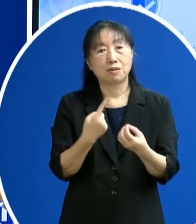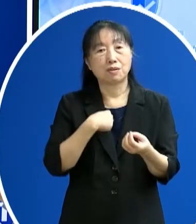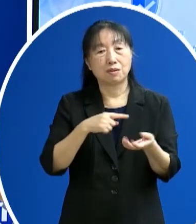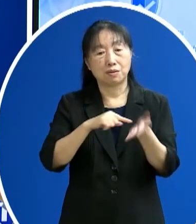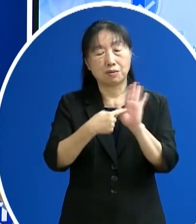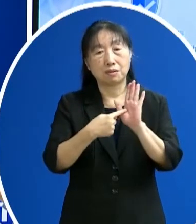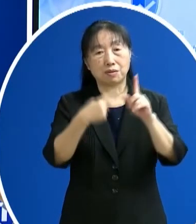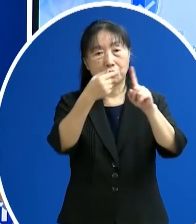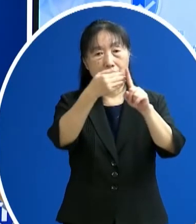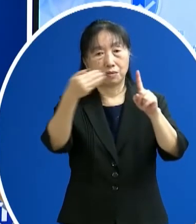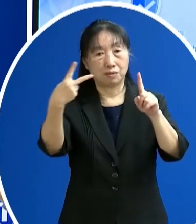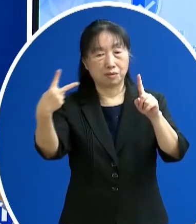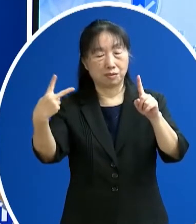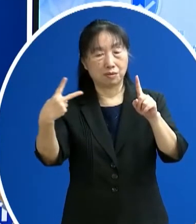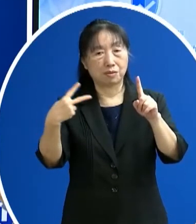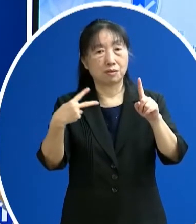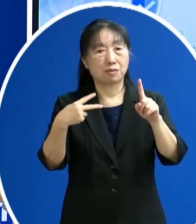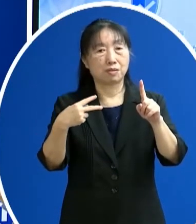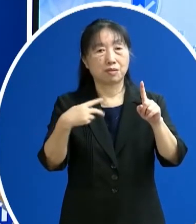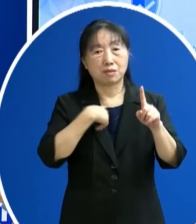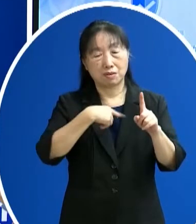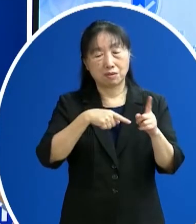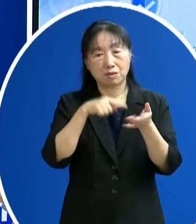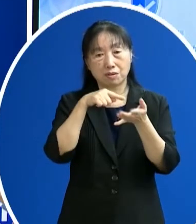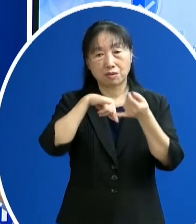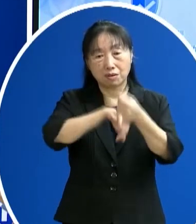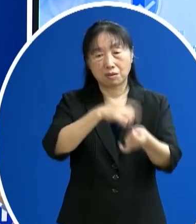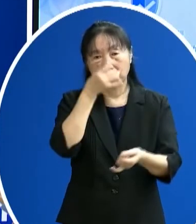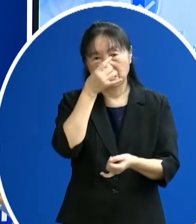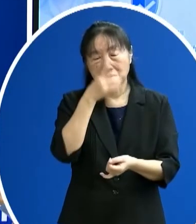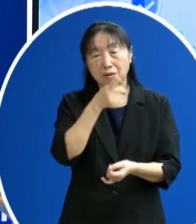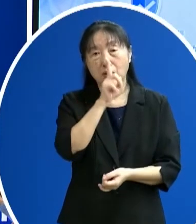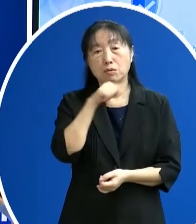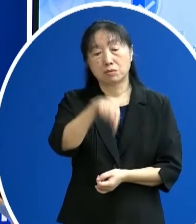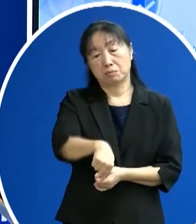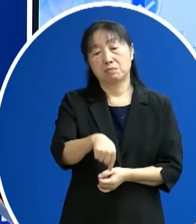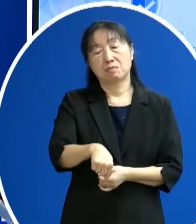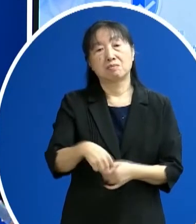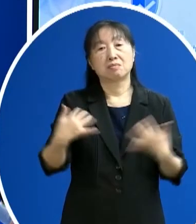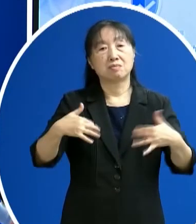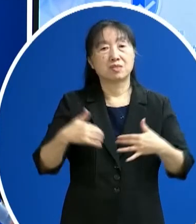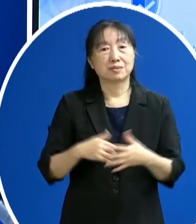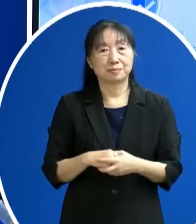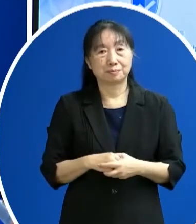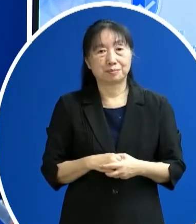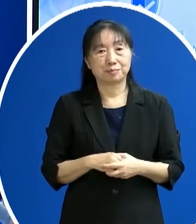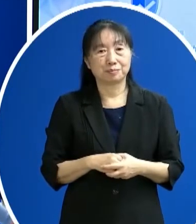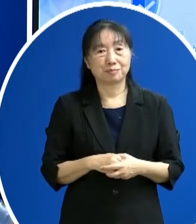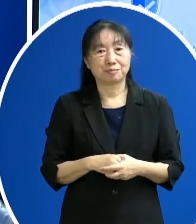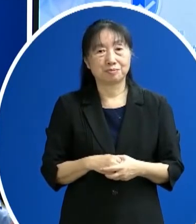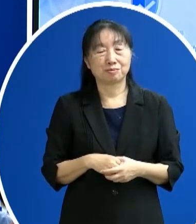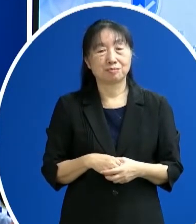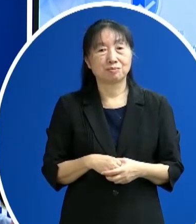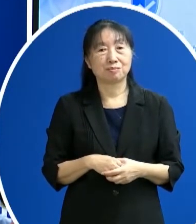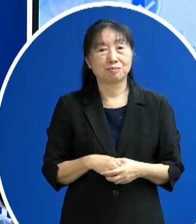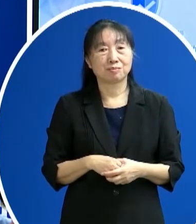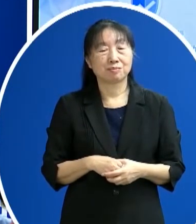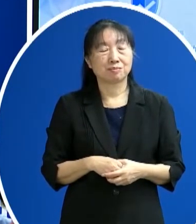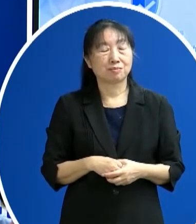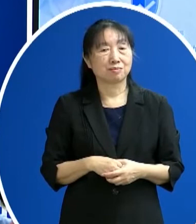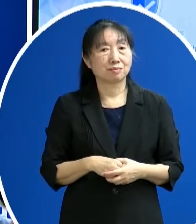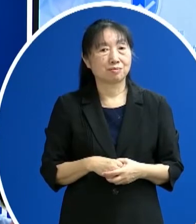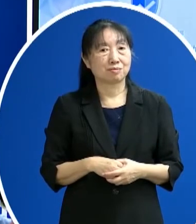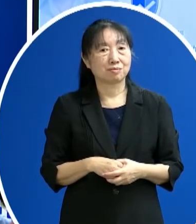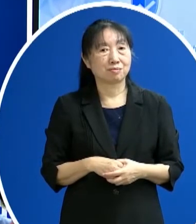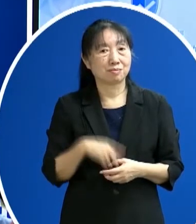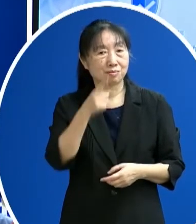来这个192的预约，就是预约不到，说是指挥中心的问题，然后还说这样子在